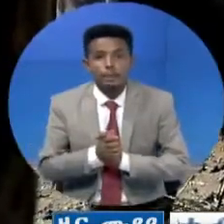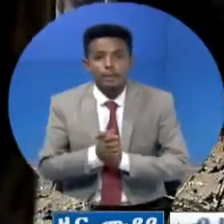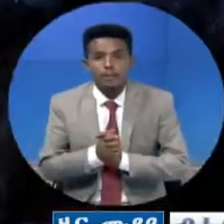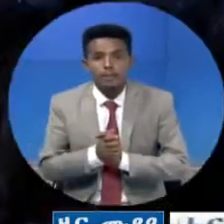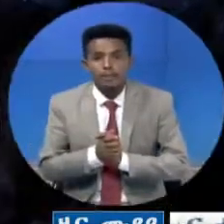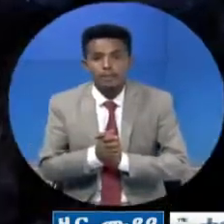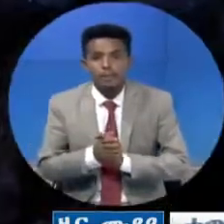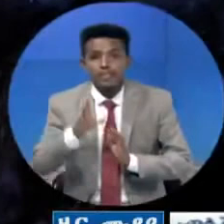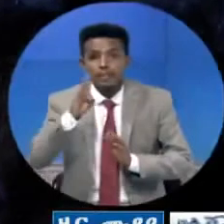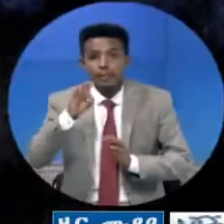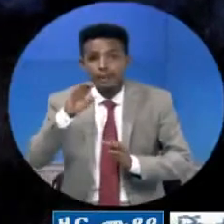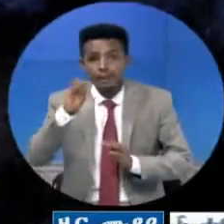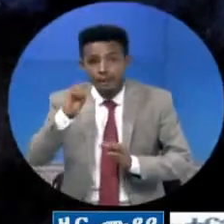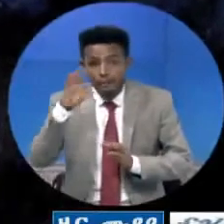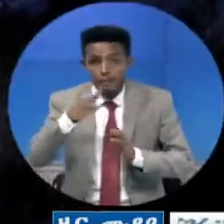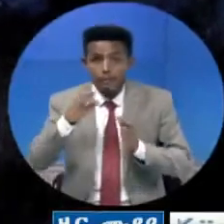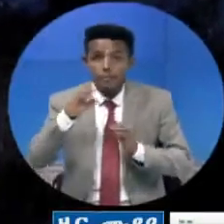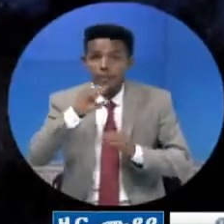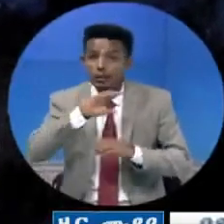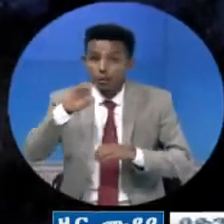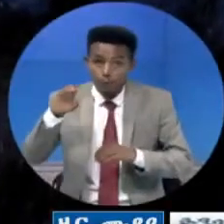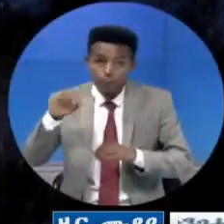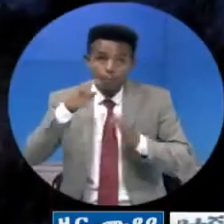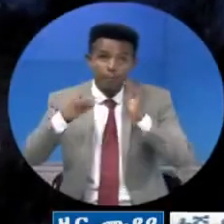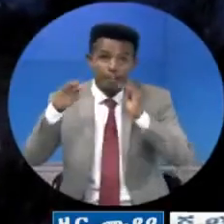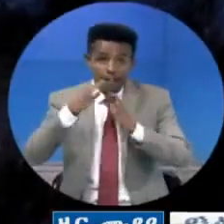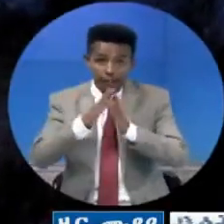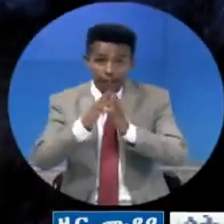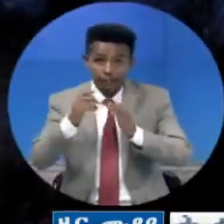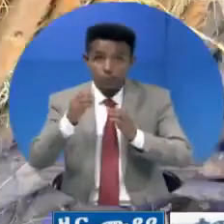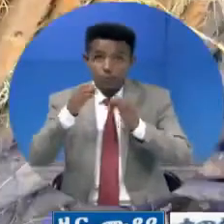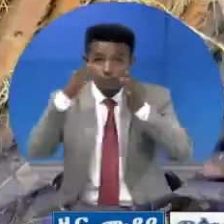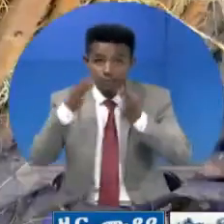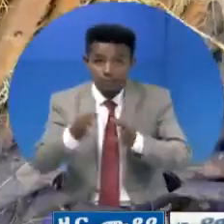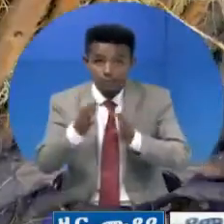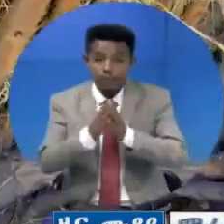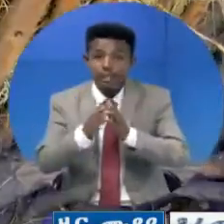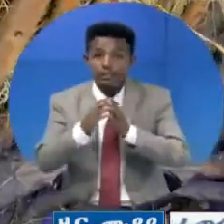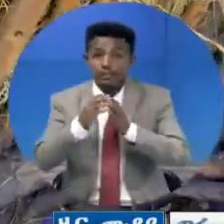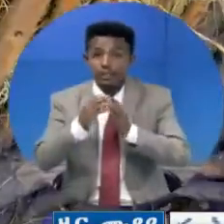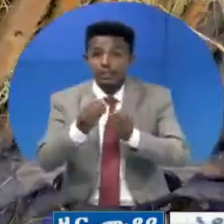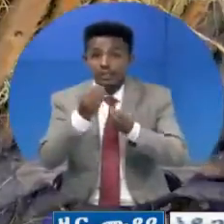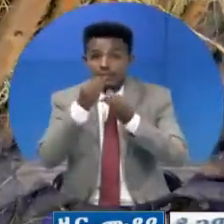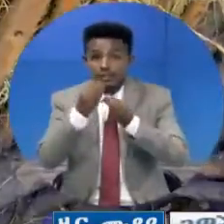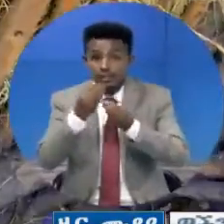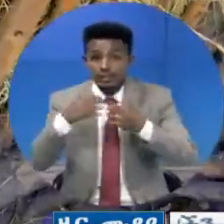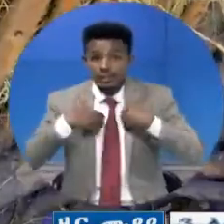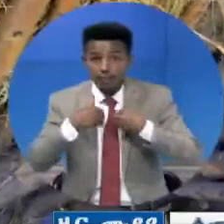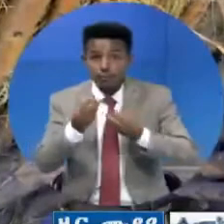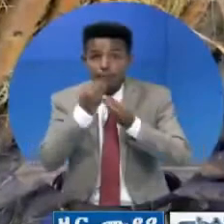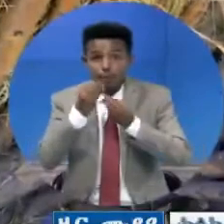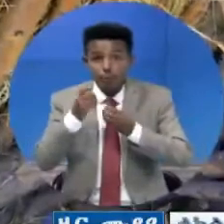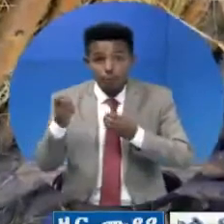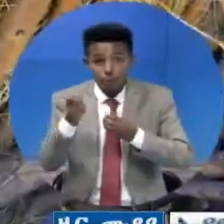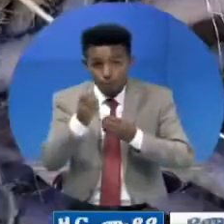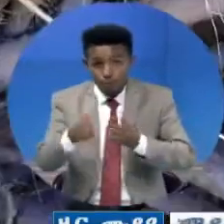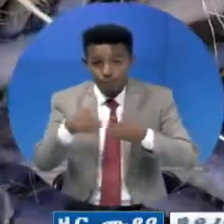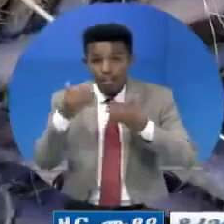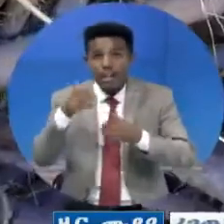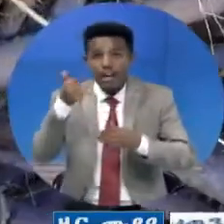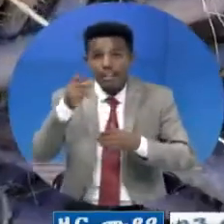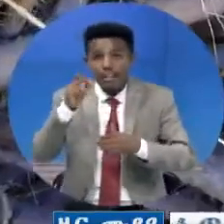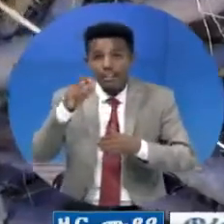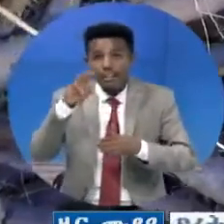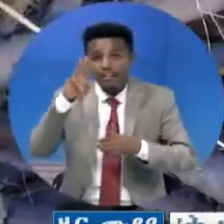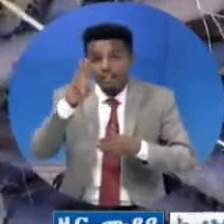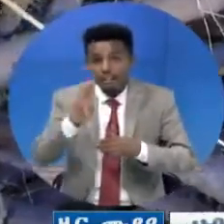ከሰባ በመቶ በላይ የእንስሳት ምርታማነት ውጤት የሚወሰነው ለእንስሳቱ በሚቀርበው መኖ እንደሆነ ጥናቶች ያሳያሉ። ይህ አንዳሳ የእንስሳት